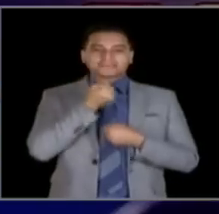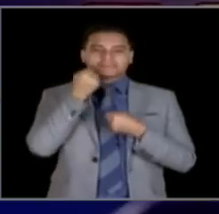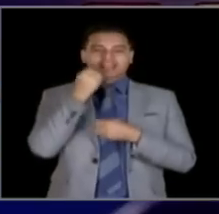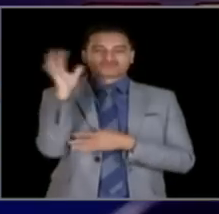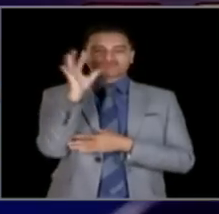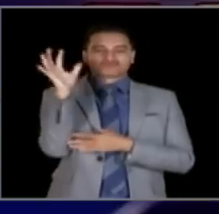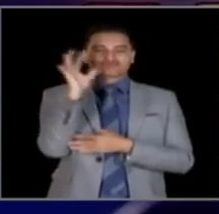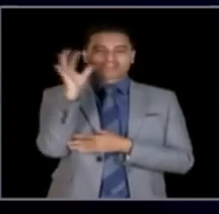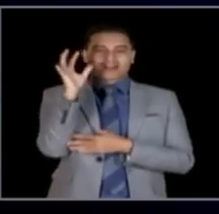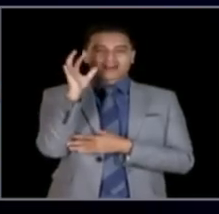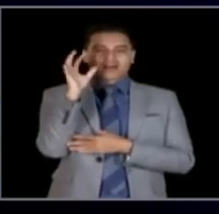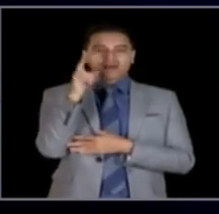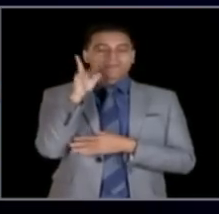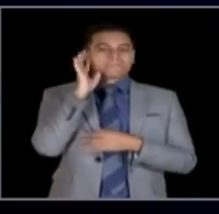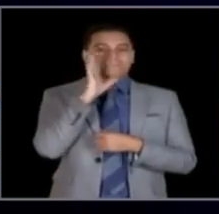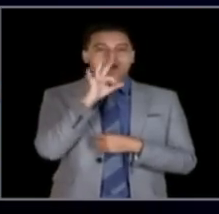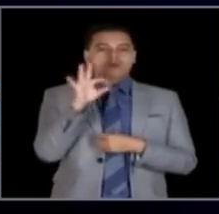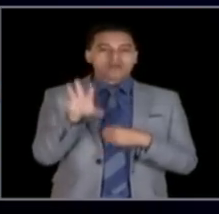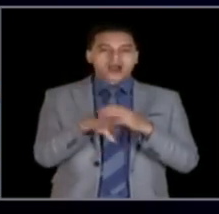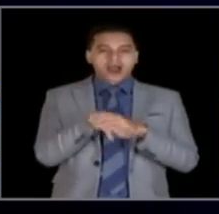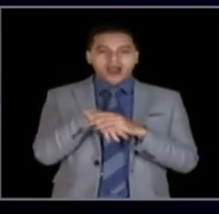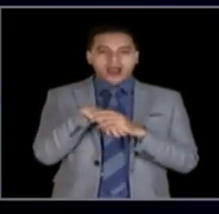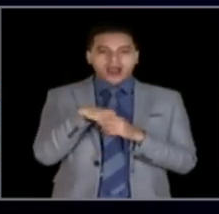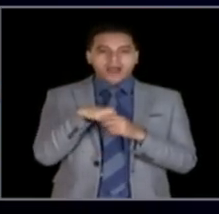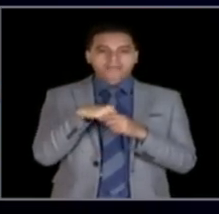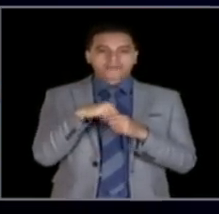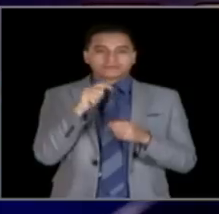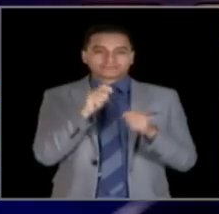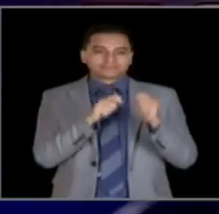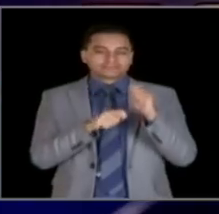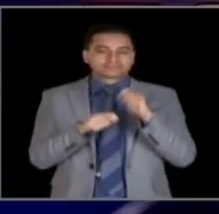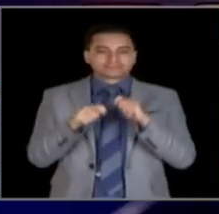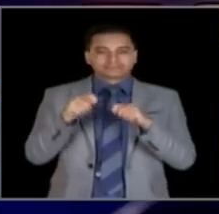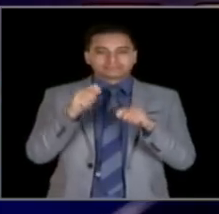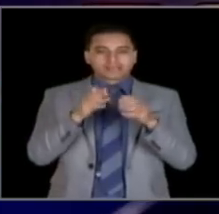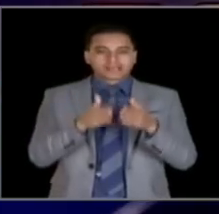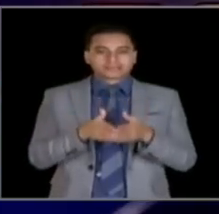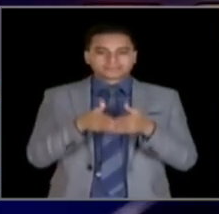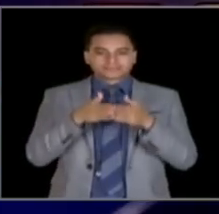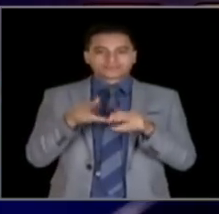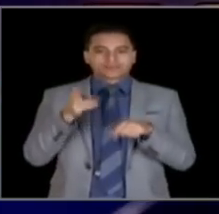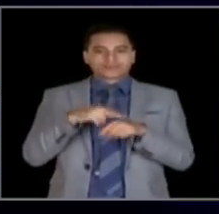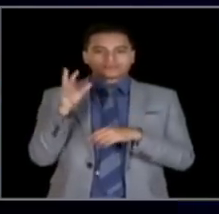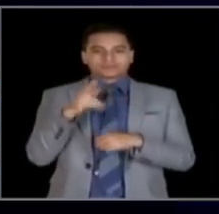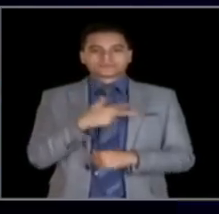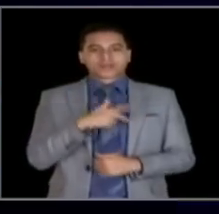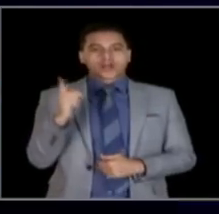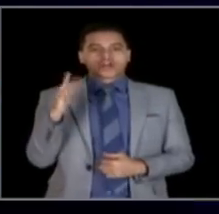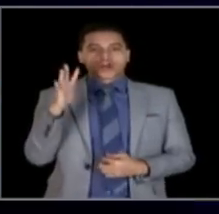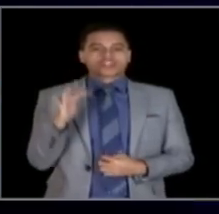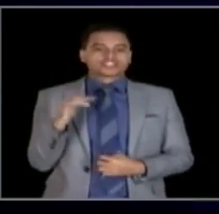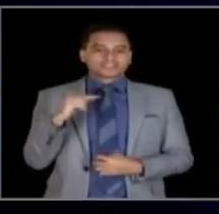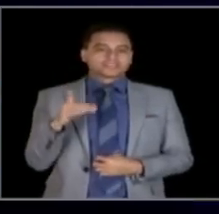مشهورة بصناعة السفن وطبعا النخل التمور. إجابتك رشيد.